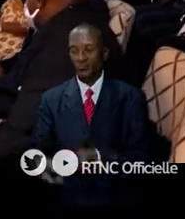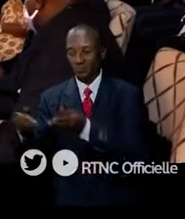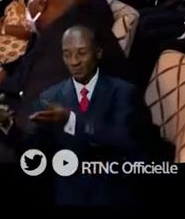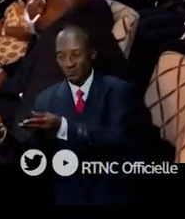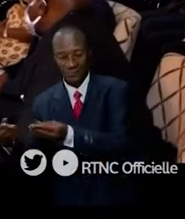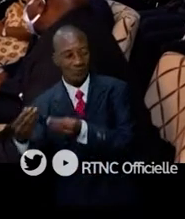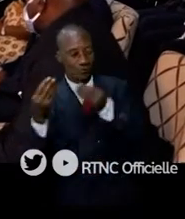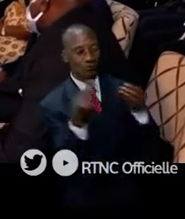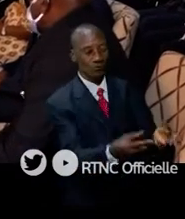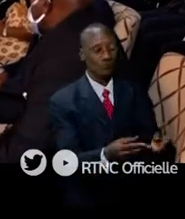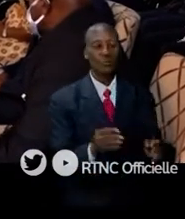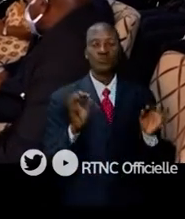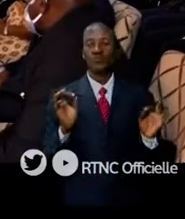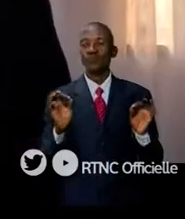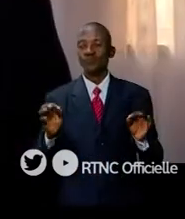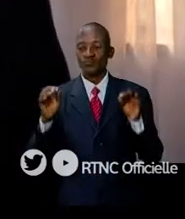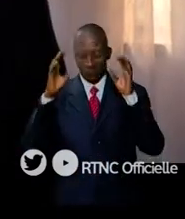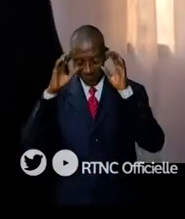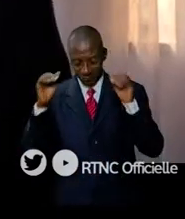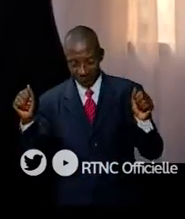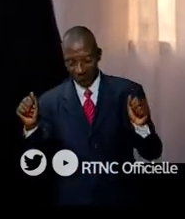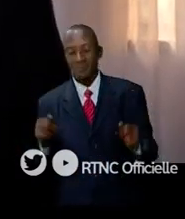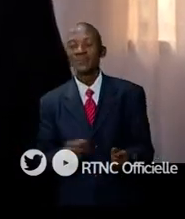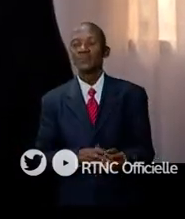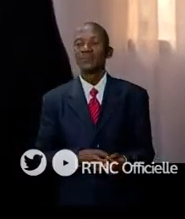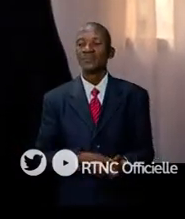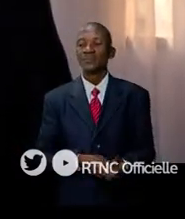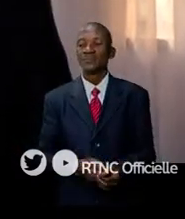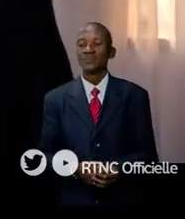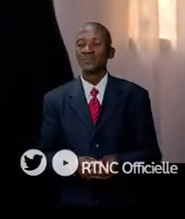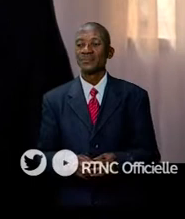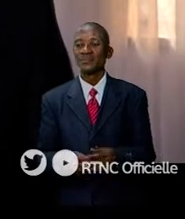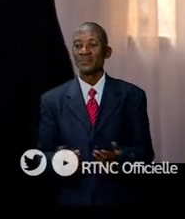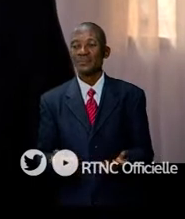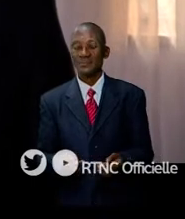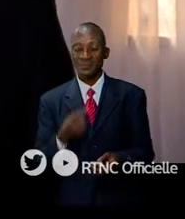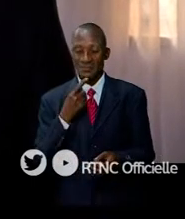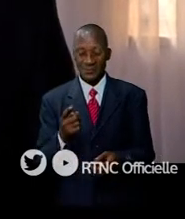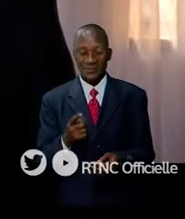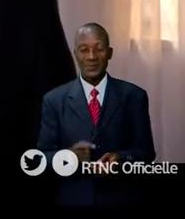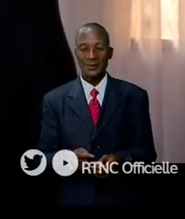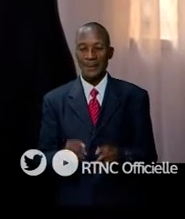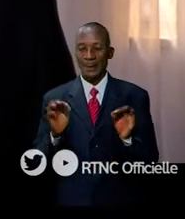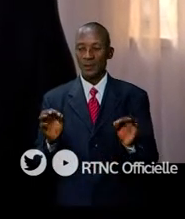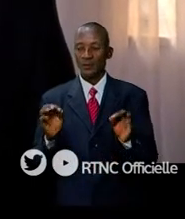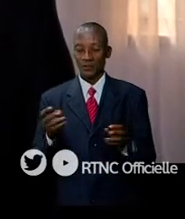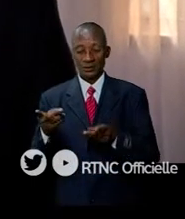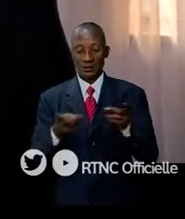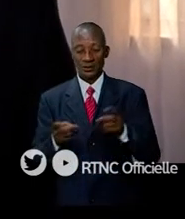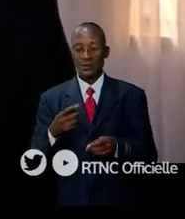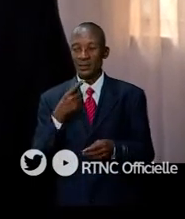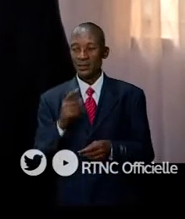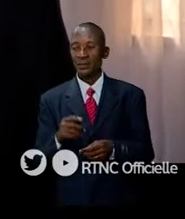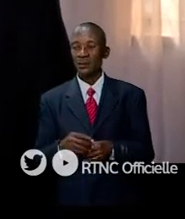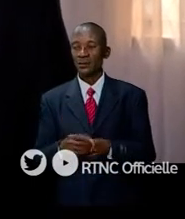Kingangala, coordonnateur de l'Agence de prévention de lutte contre la corruption, dit entamer ses nouvelles fonctions avec détermination. J'invite tous ceux